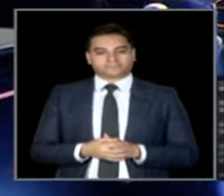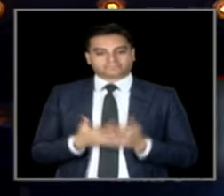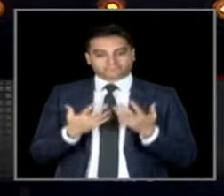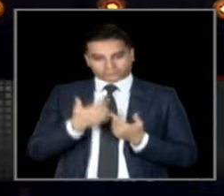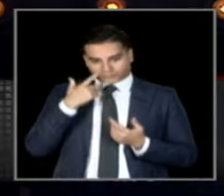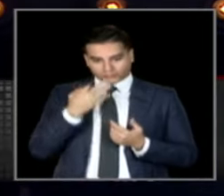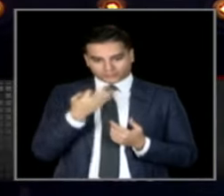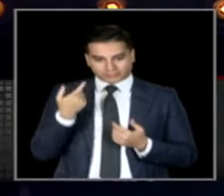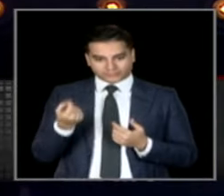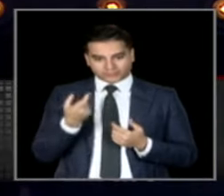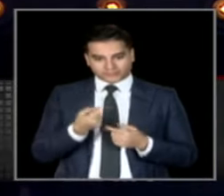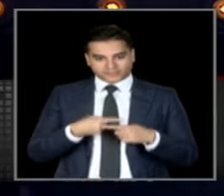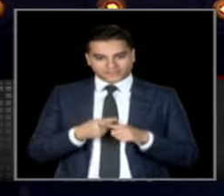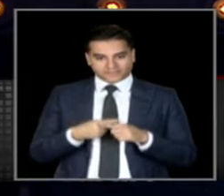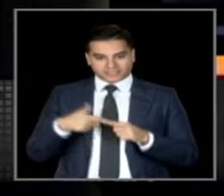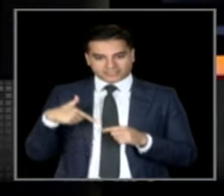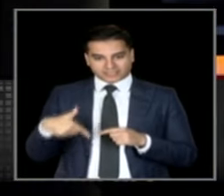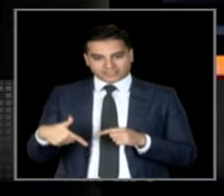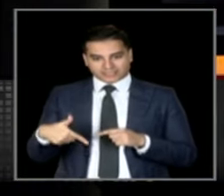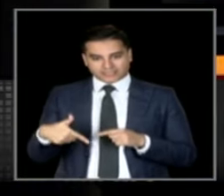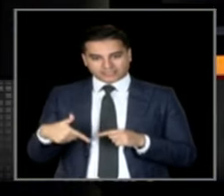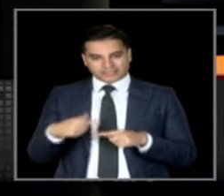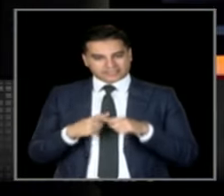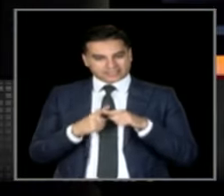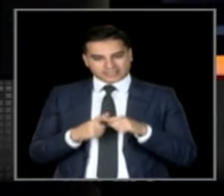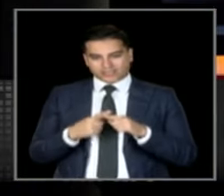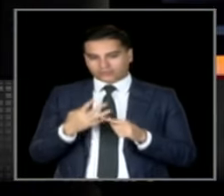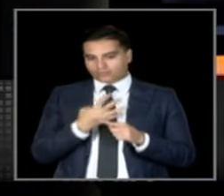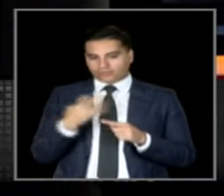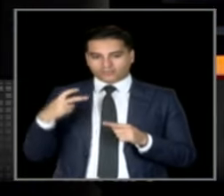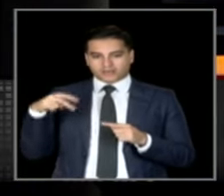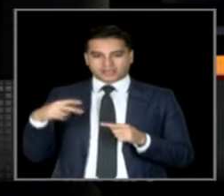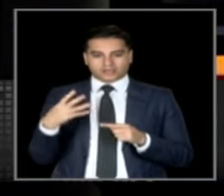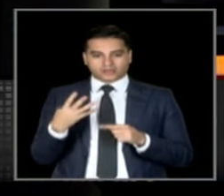حل المسألة الآتية: 355 في 6 زائد